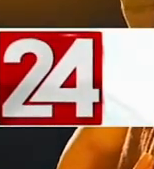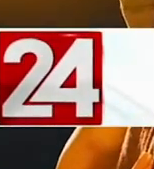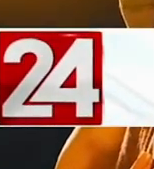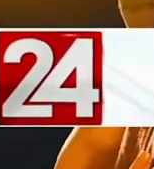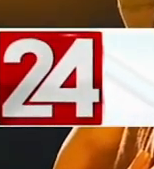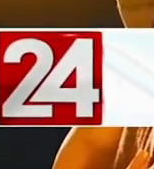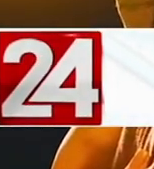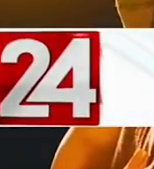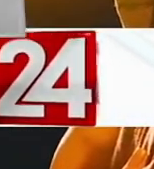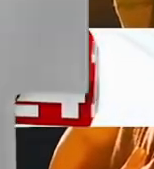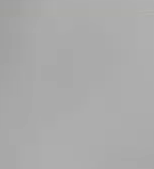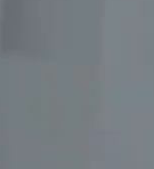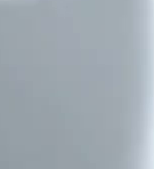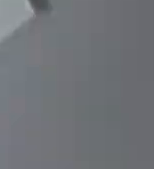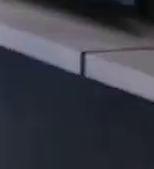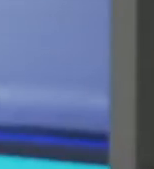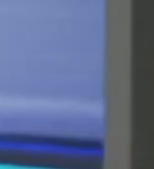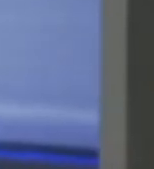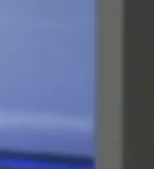kanilang serye?